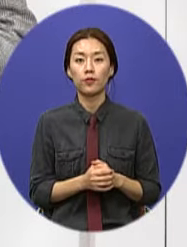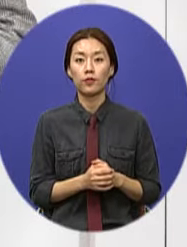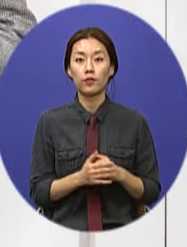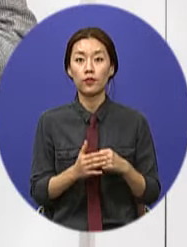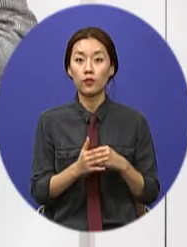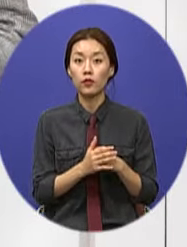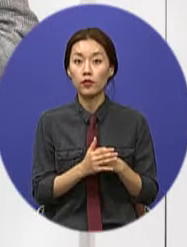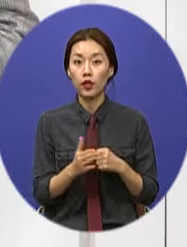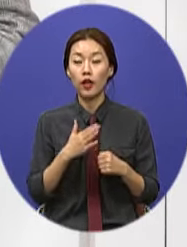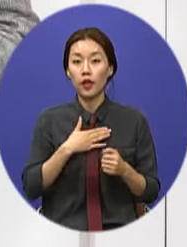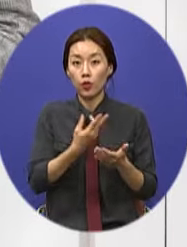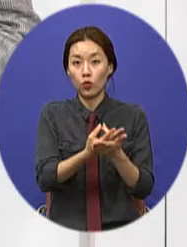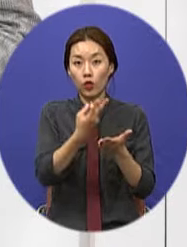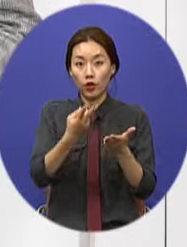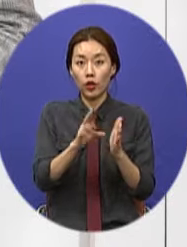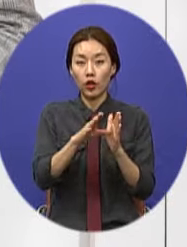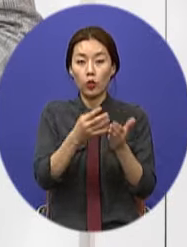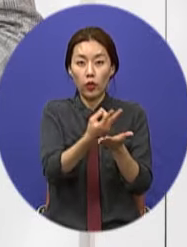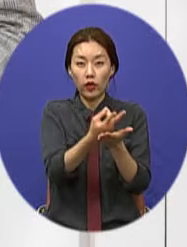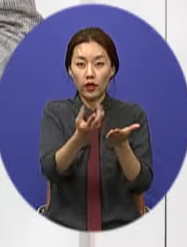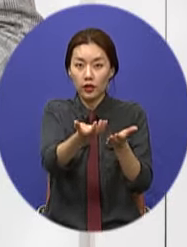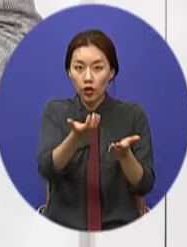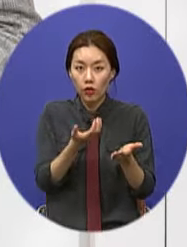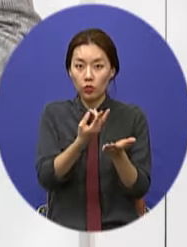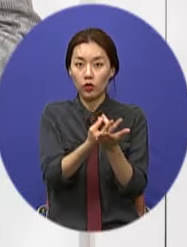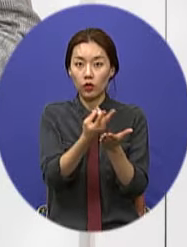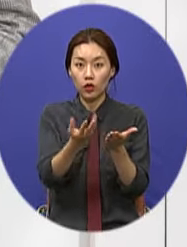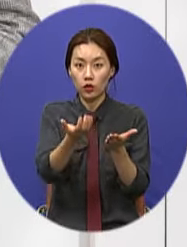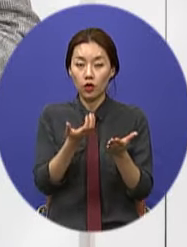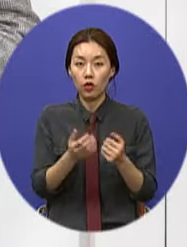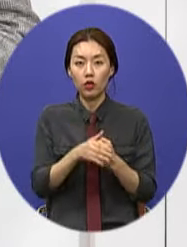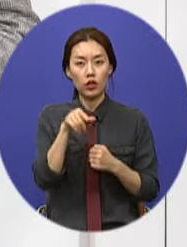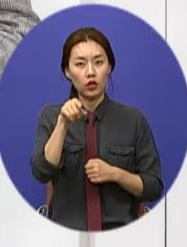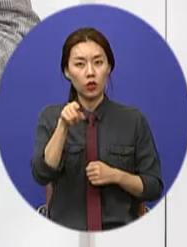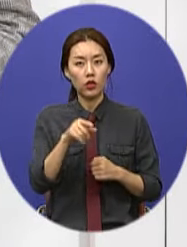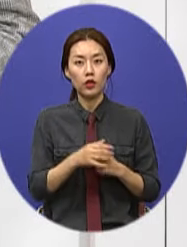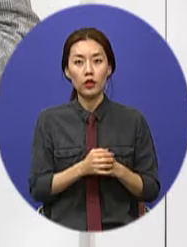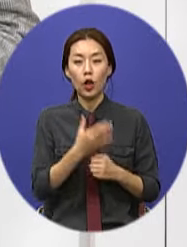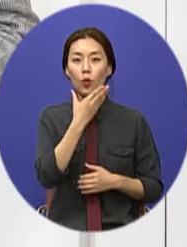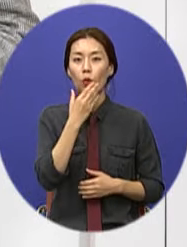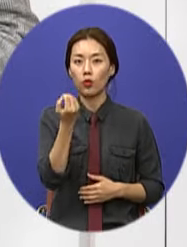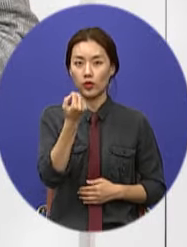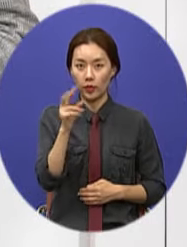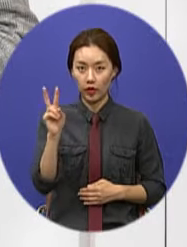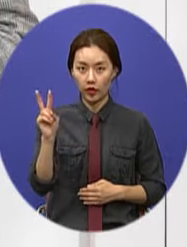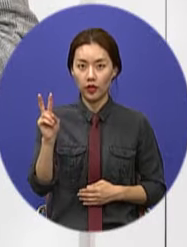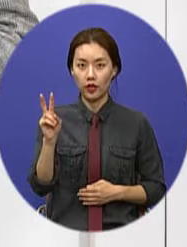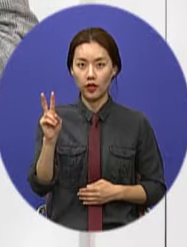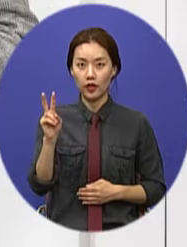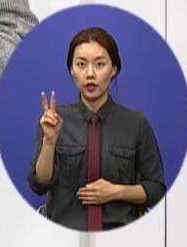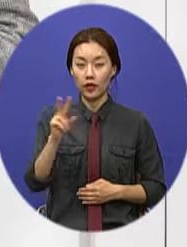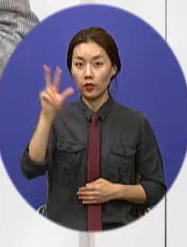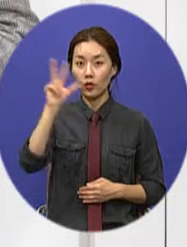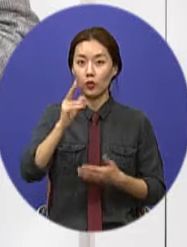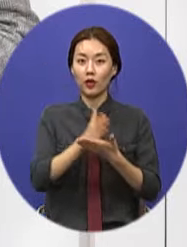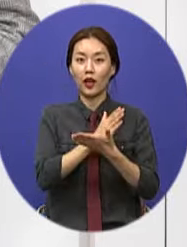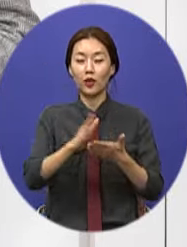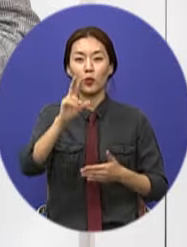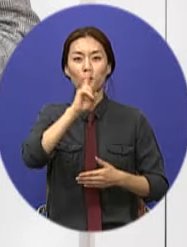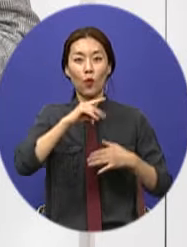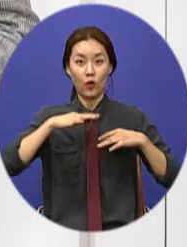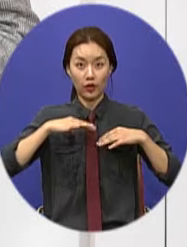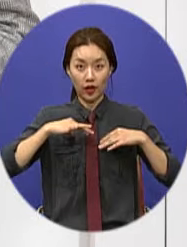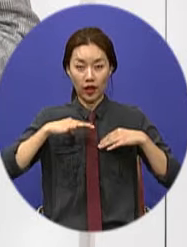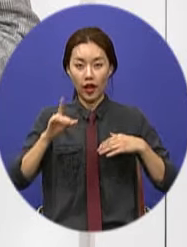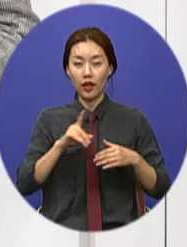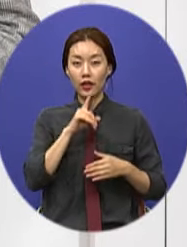아래 이제 퇴근하면서 하기 전에 네. 내가 이거를 이제 그 복지 TV 전국 나눔 노래 사랑을